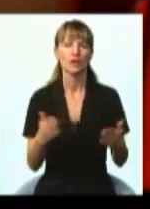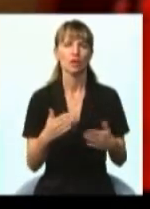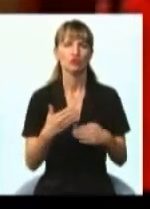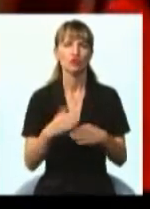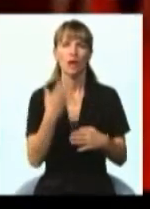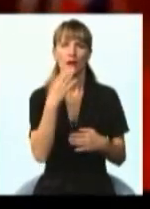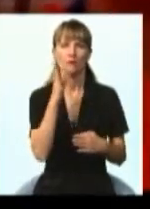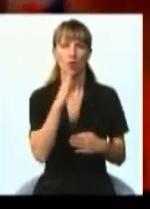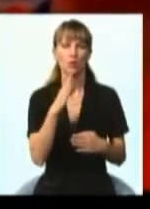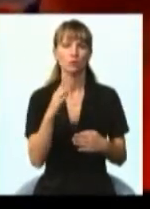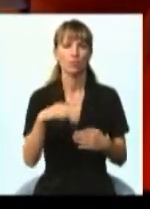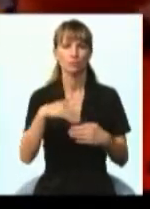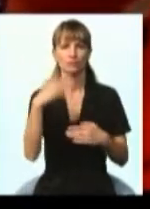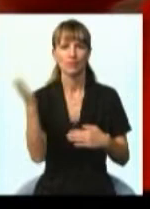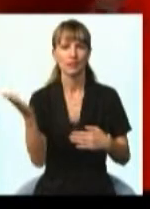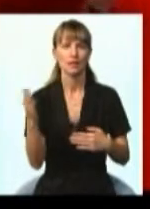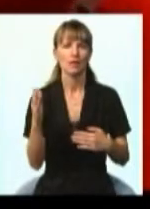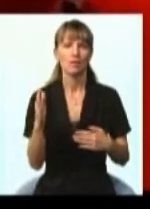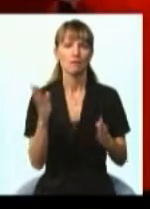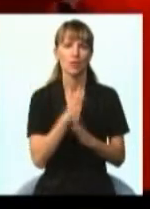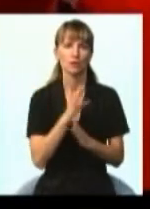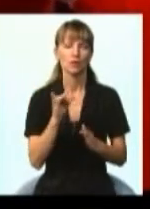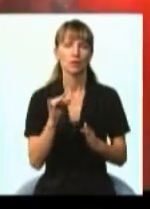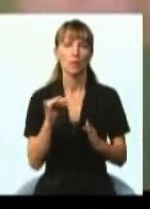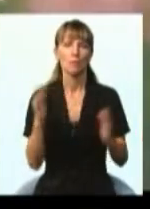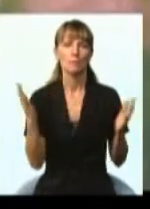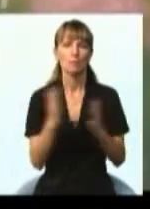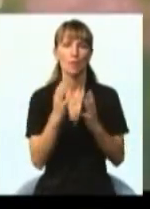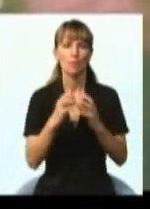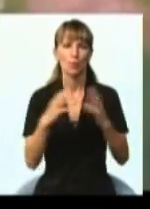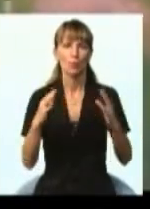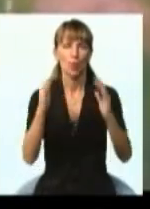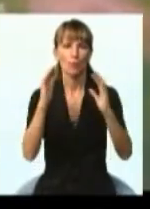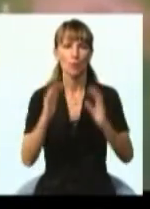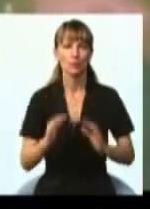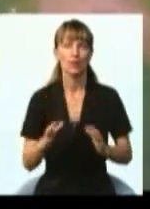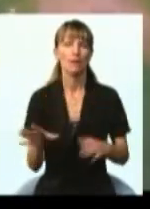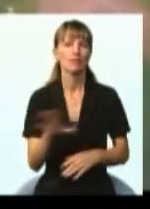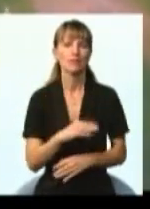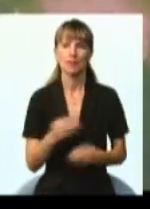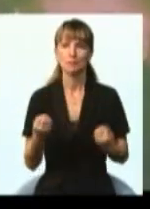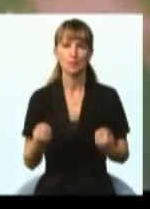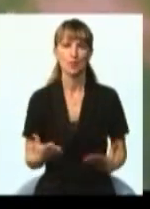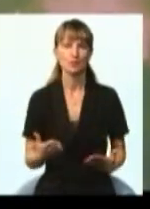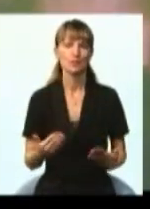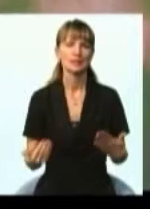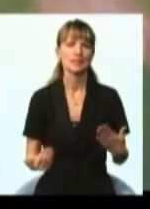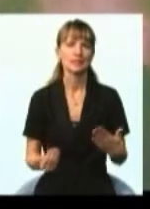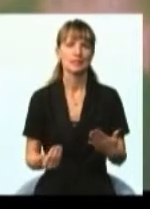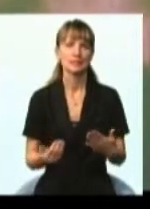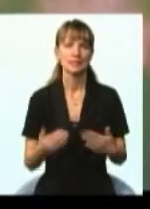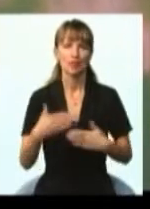гарячого повітря виходить назовні. І повітряна куля опускається. Як бачимо, все доволі просто. Сидиш у